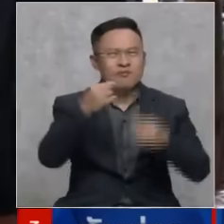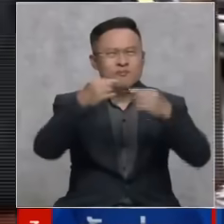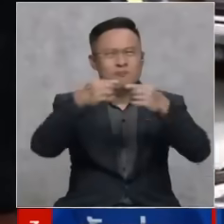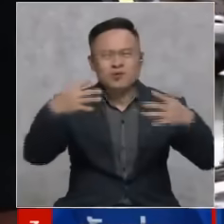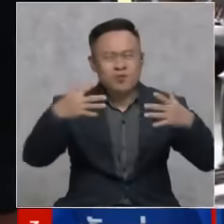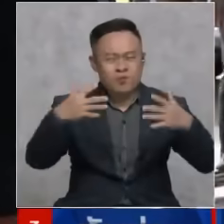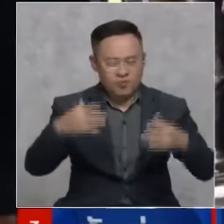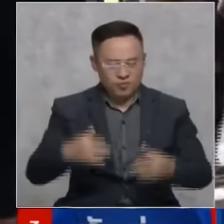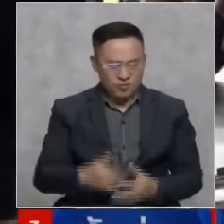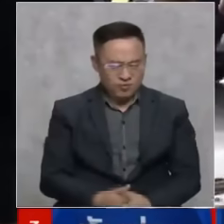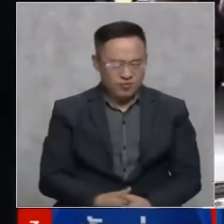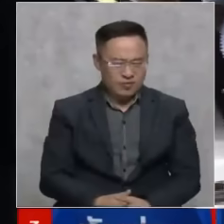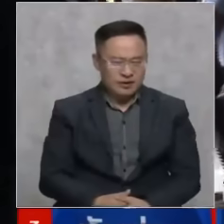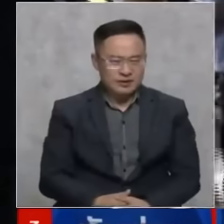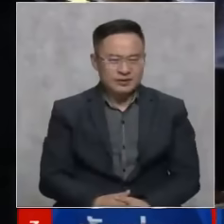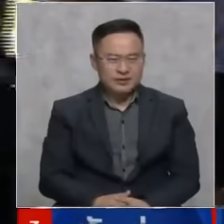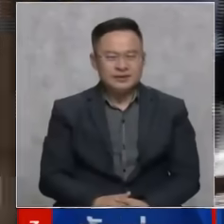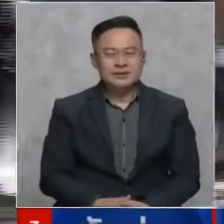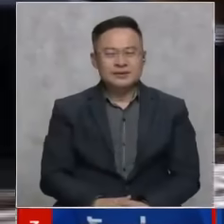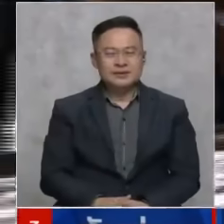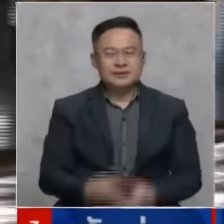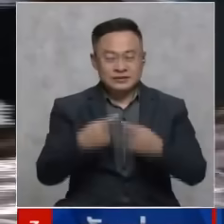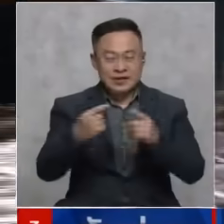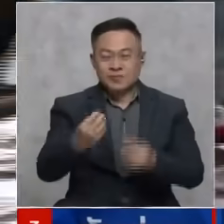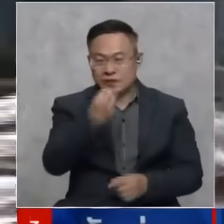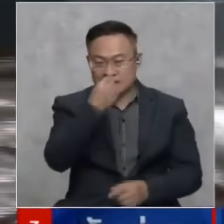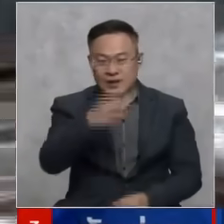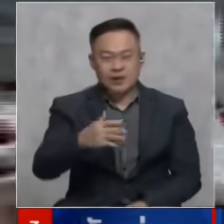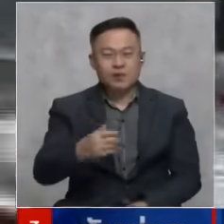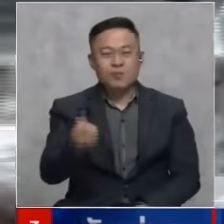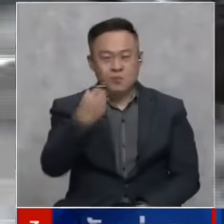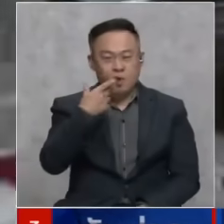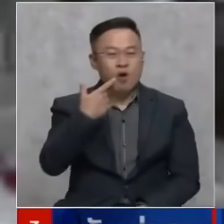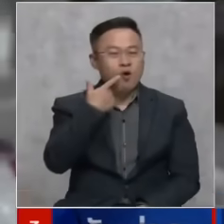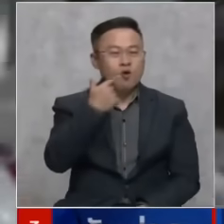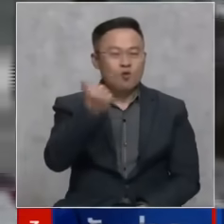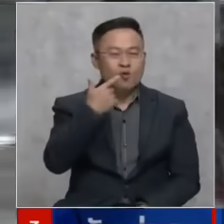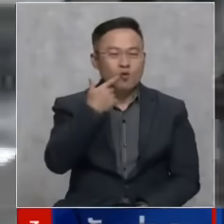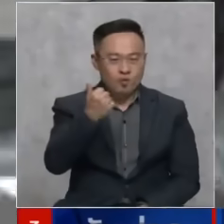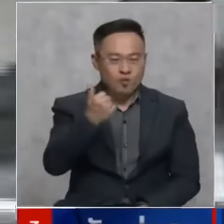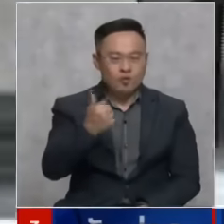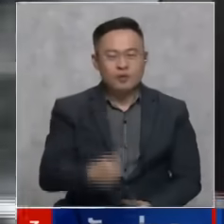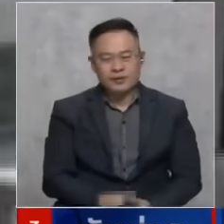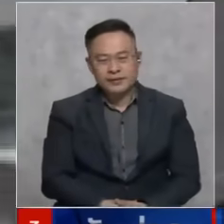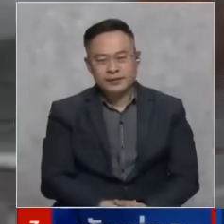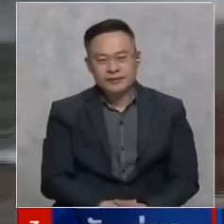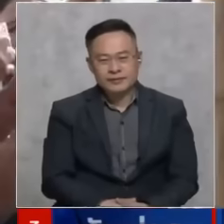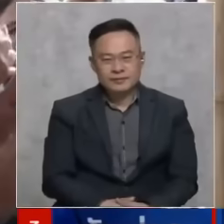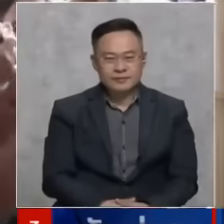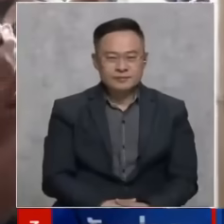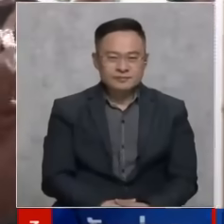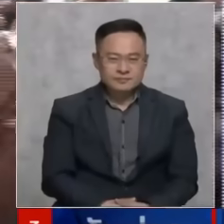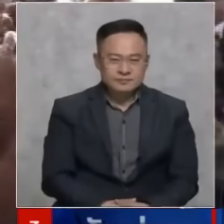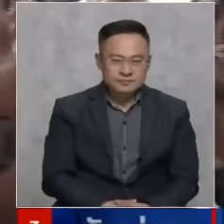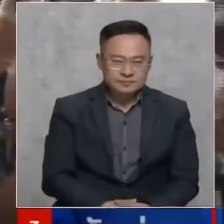ได้อะไรประมาณนี้นะคะแต่พอกินเสร็จแล้วก็บอกลำอ่ะลองดูบรรยากาศหน่อยค่ะ